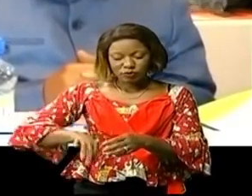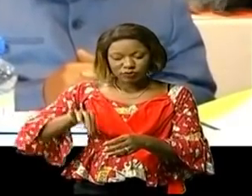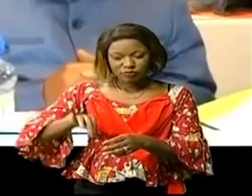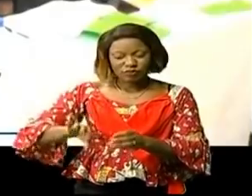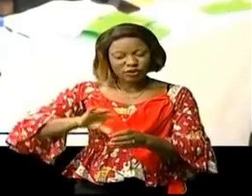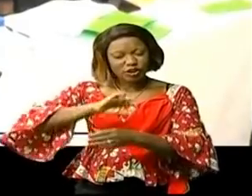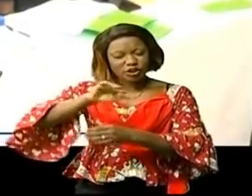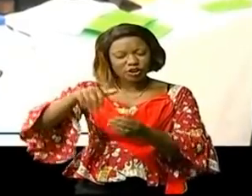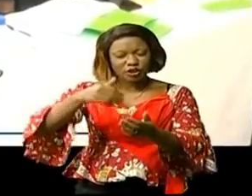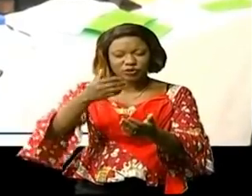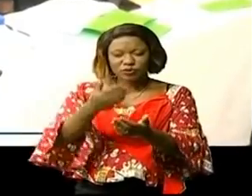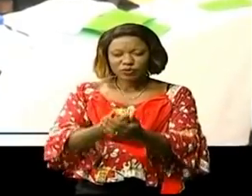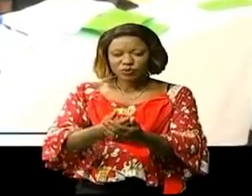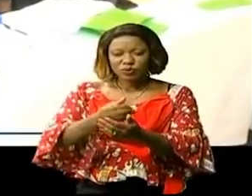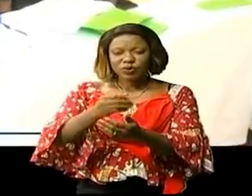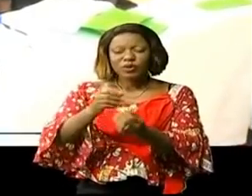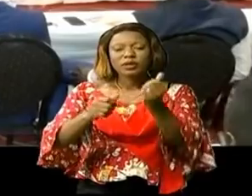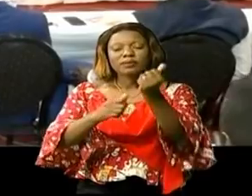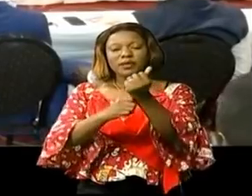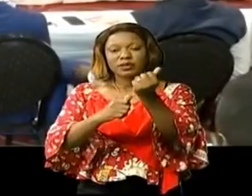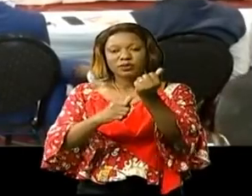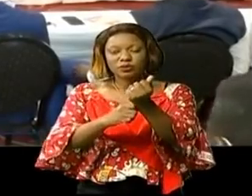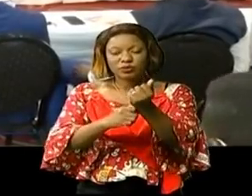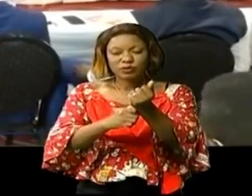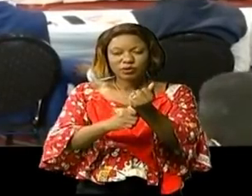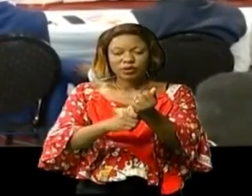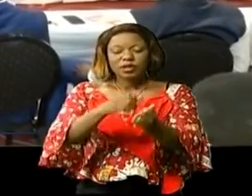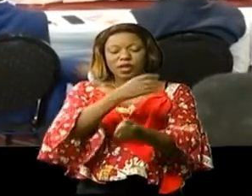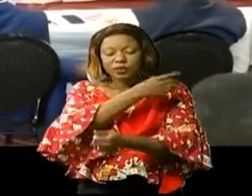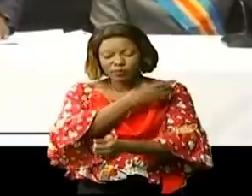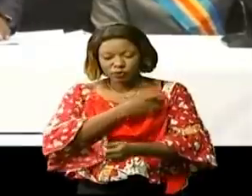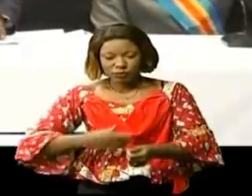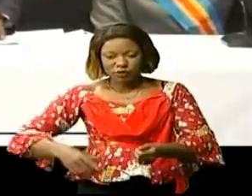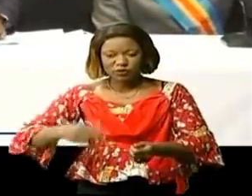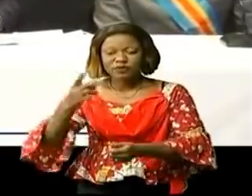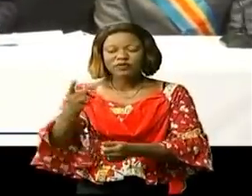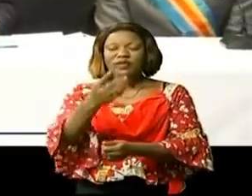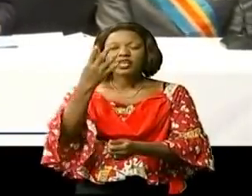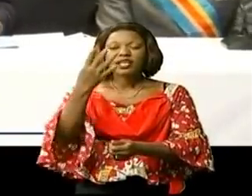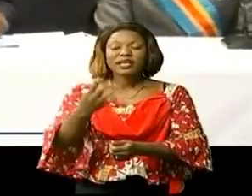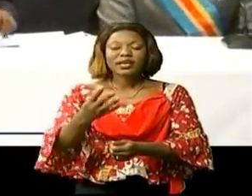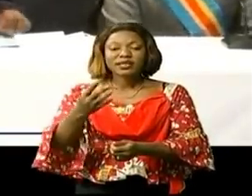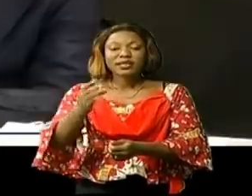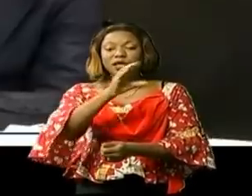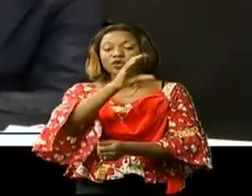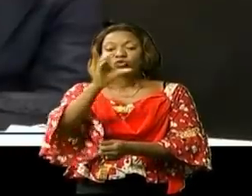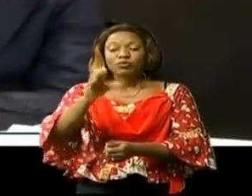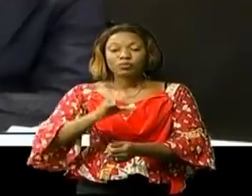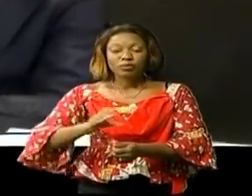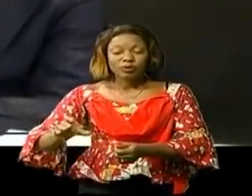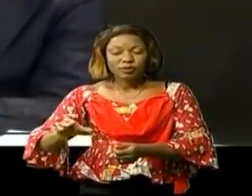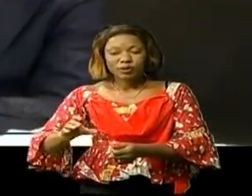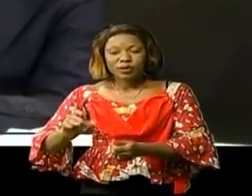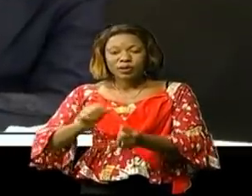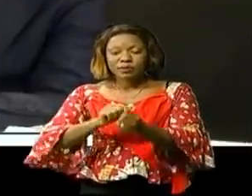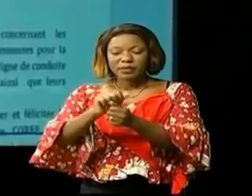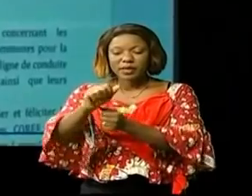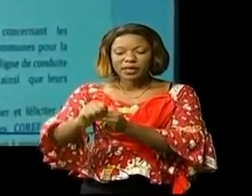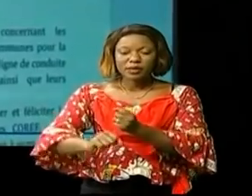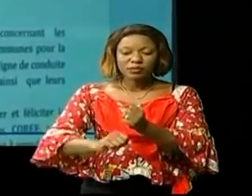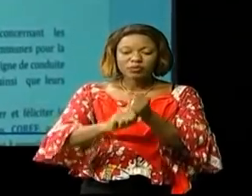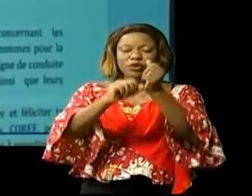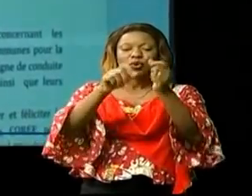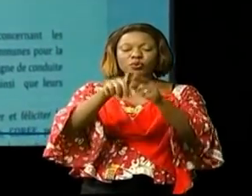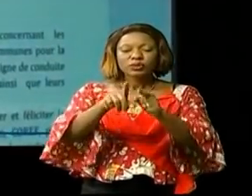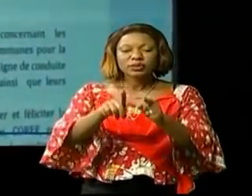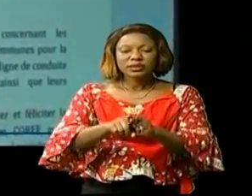table de concertation. Hôtel des villes, bourgmestre des 24 communes. Pendant 3 jours, avec l'appui du COREF Profit Congo, les participants